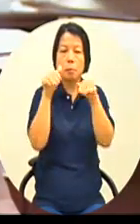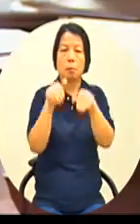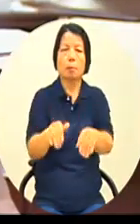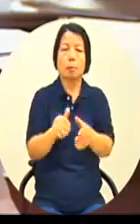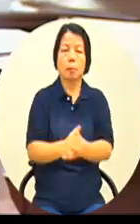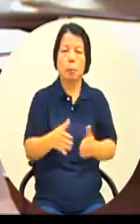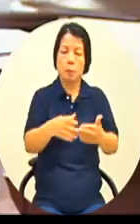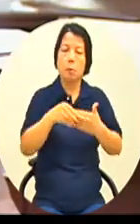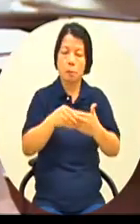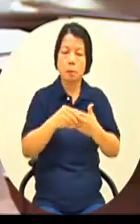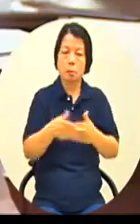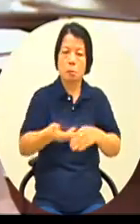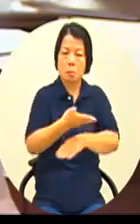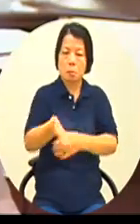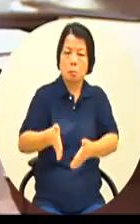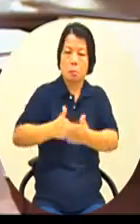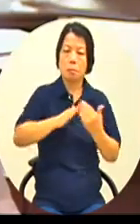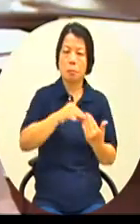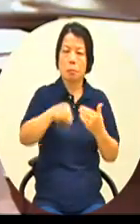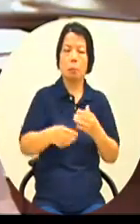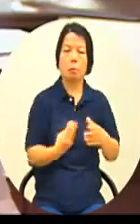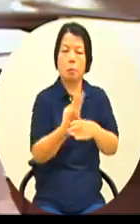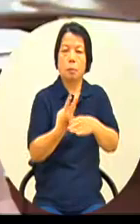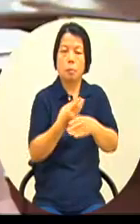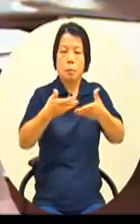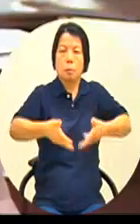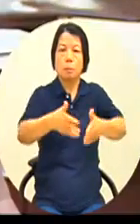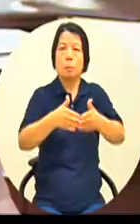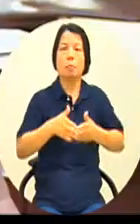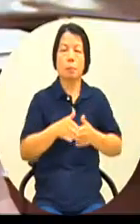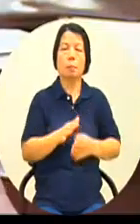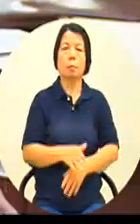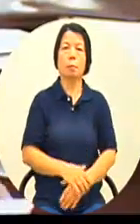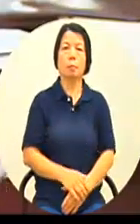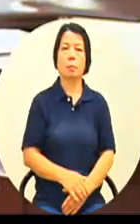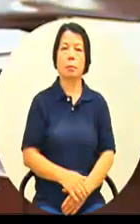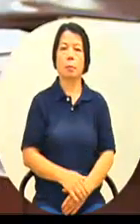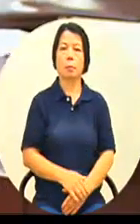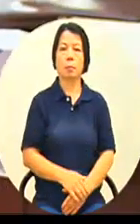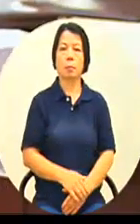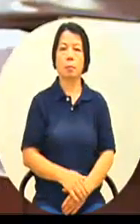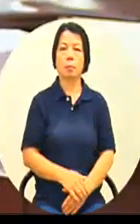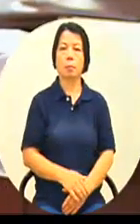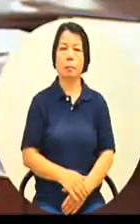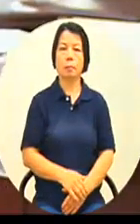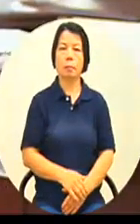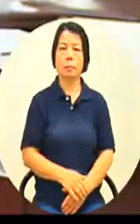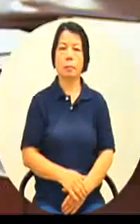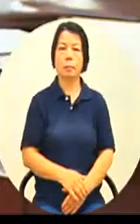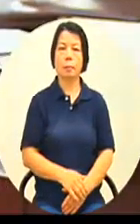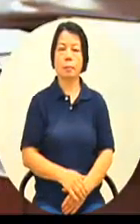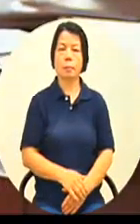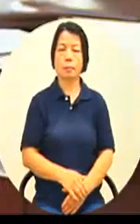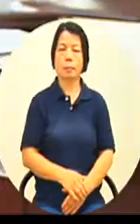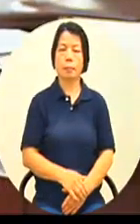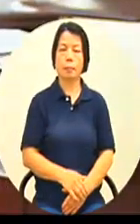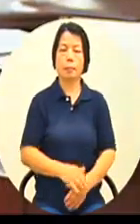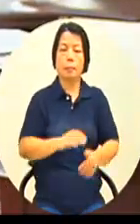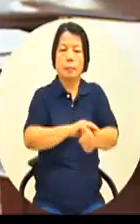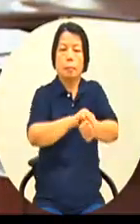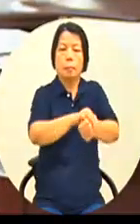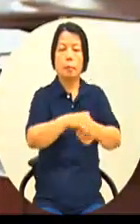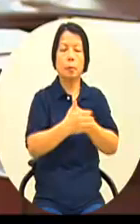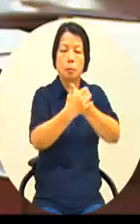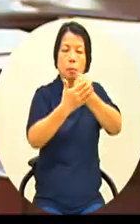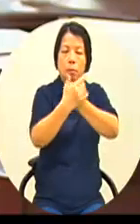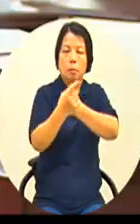的部分对不对？我感觉讲温泉嘞，嘛是一个足重要一个角色啦。哦，啊，当然咱即摆讲哦，有迄个宝来阿伯嘞，吼，有